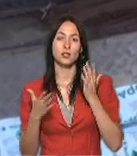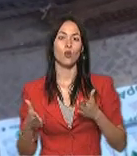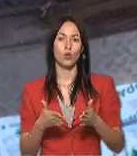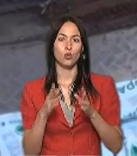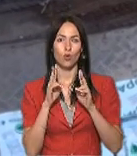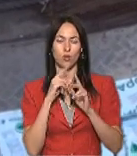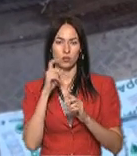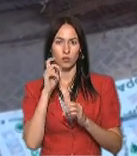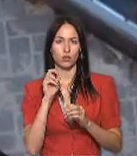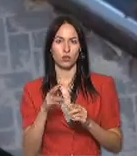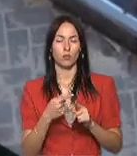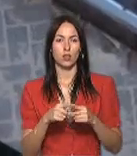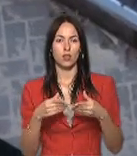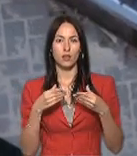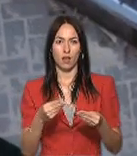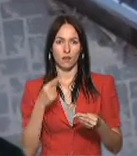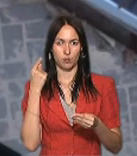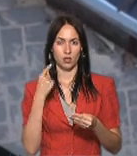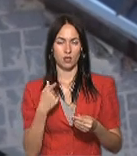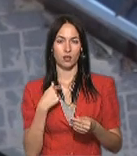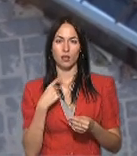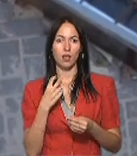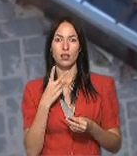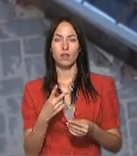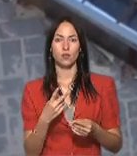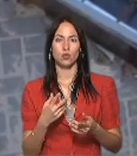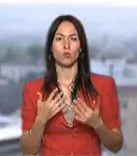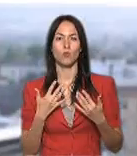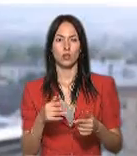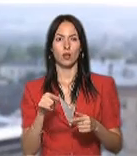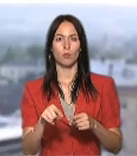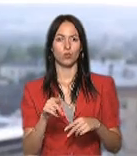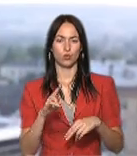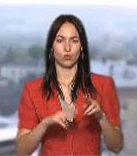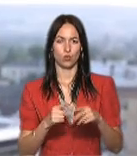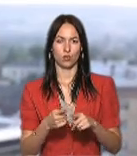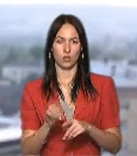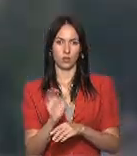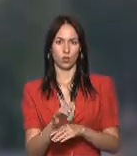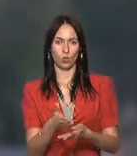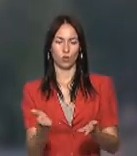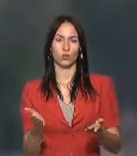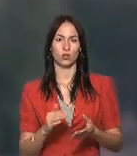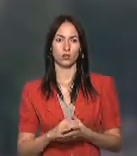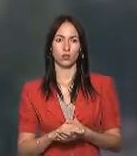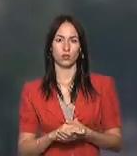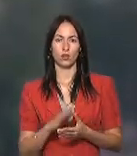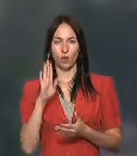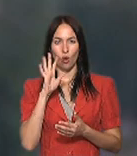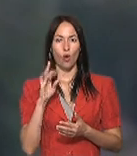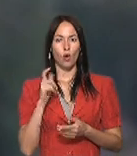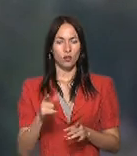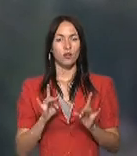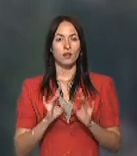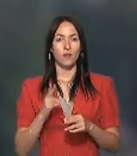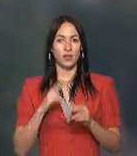з чим. Це тисне психологічно. Я не бачу гострої потреби для міста тут, у таких кіосках. Олег розповідає,